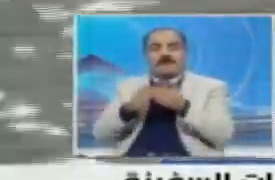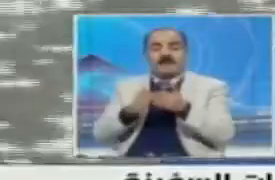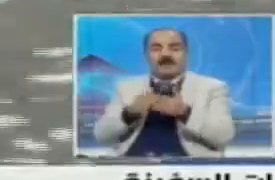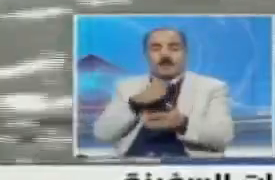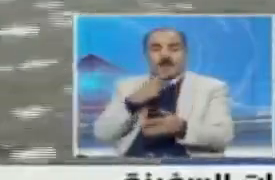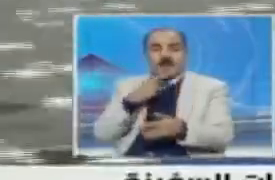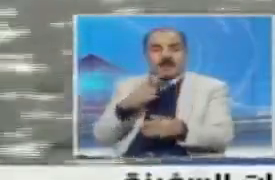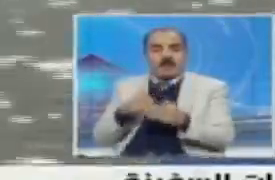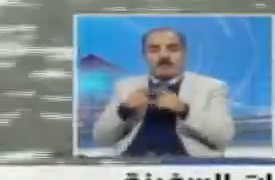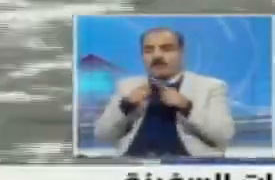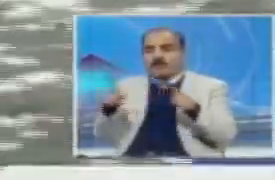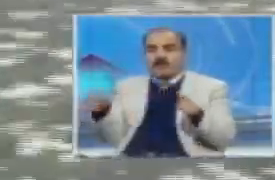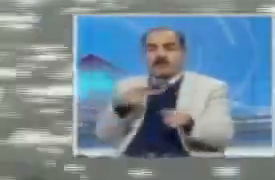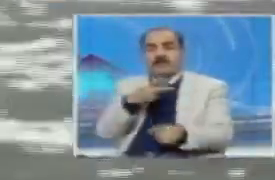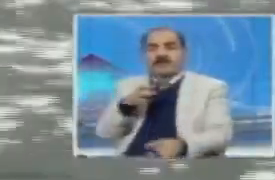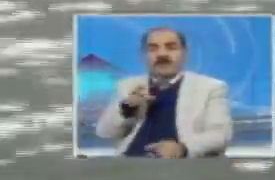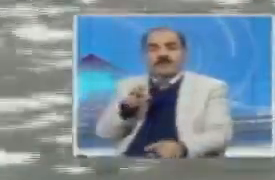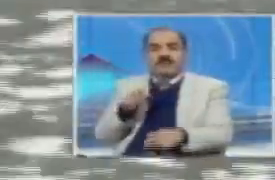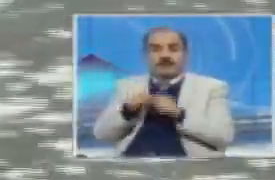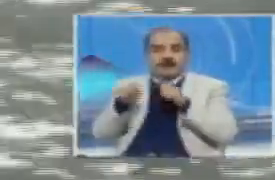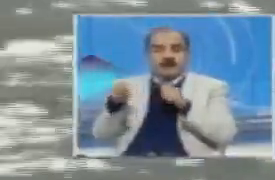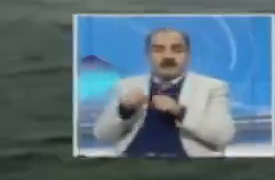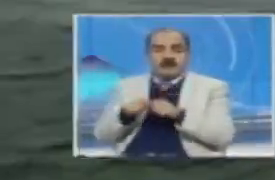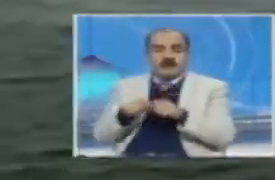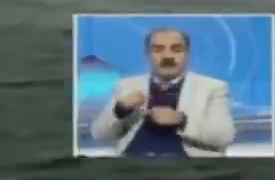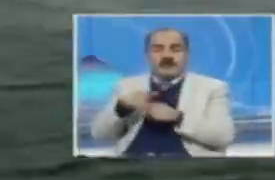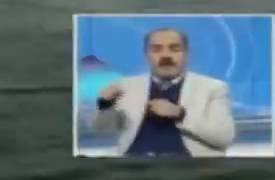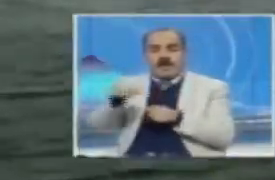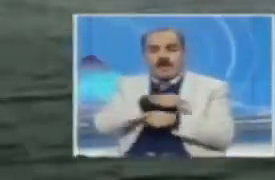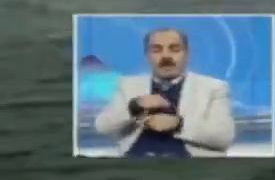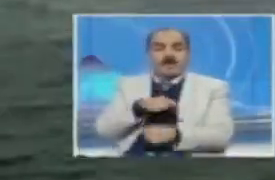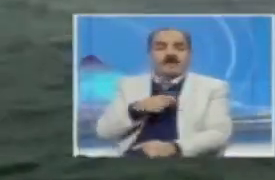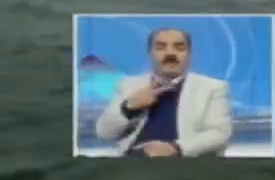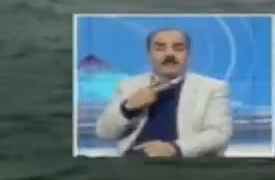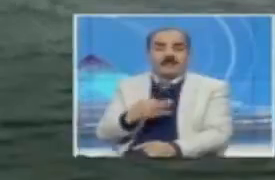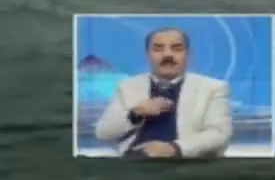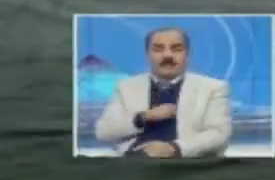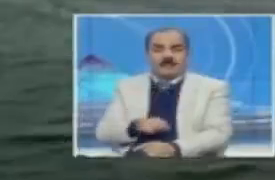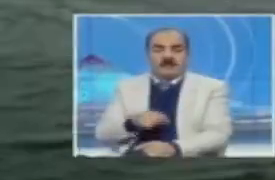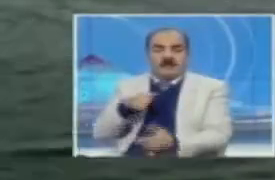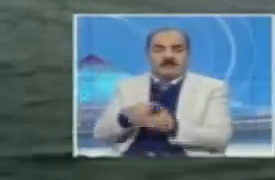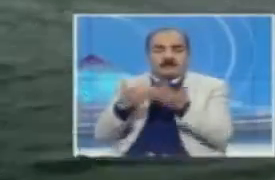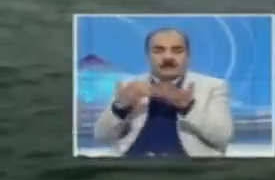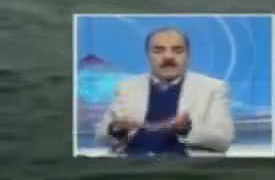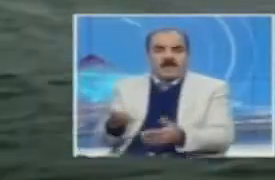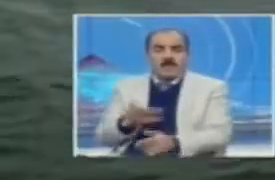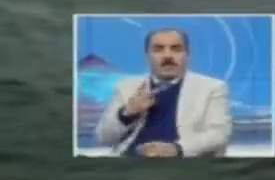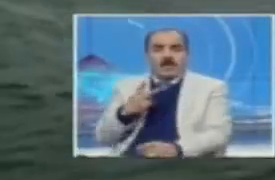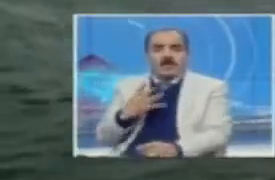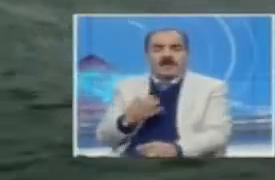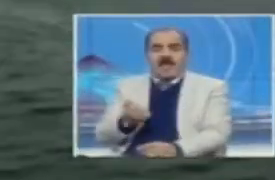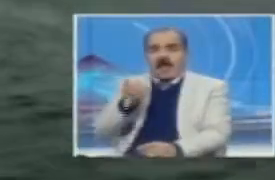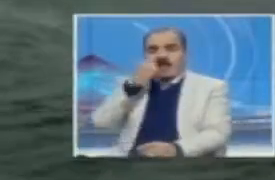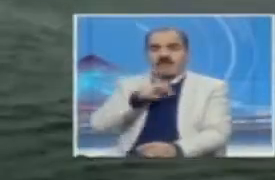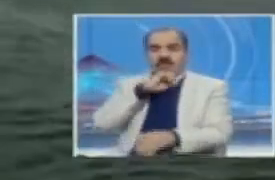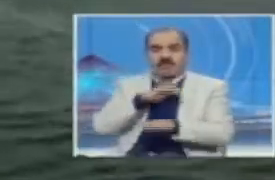جلوريا يبلغ طولها 225 مترا وعرضها 32 مترا بحمولة قدرها 41